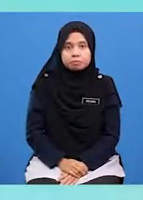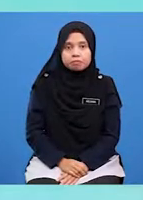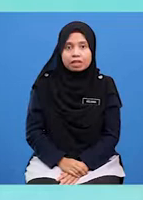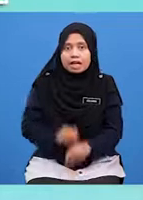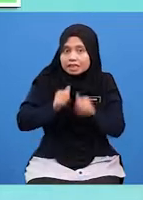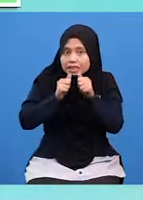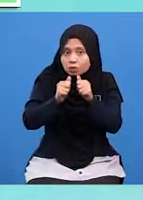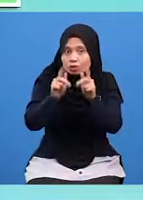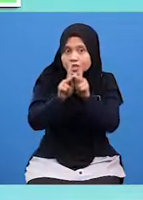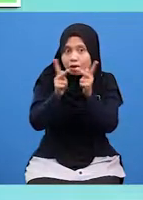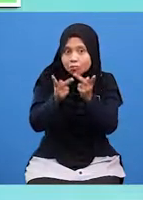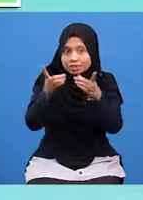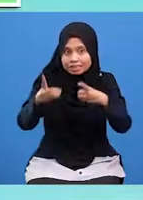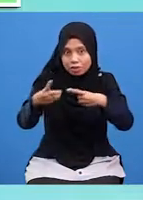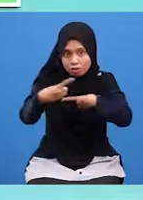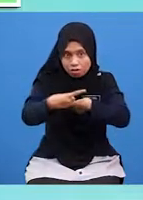Mengikut Kamus Dewan,